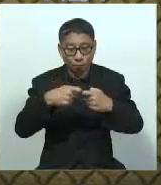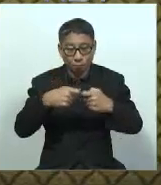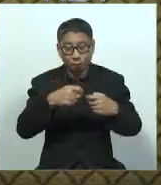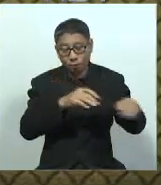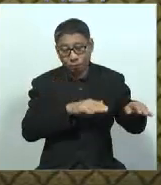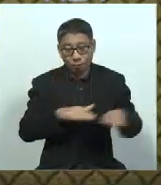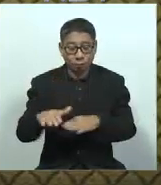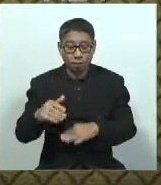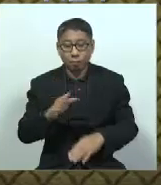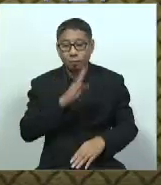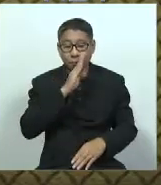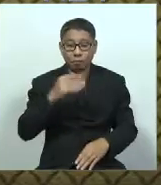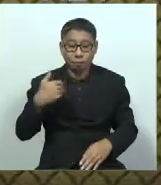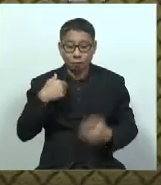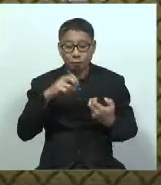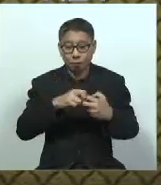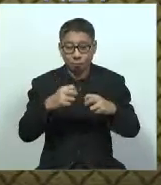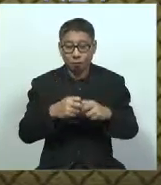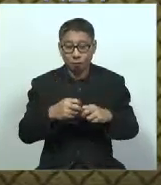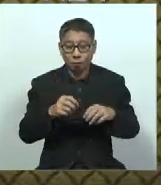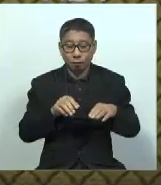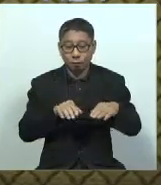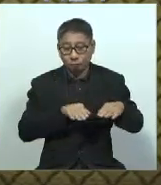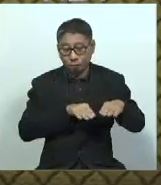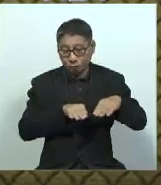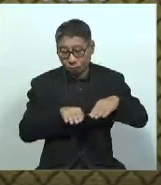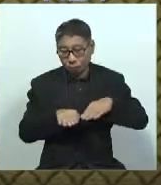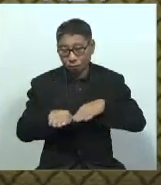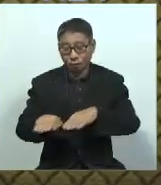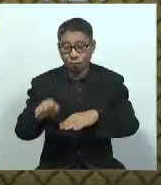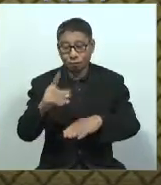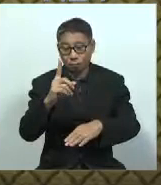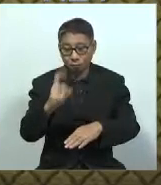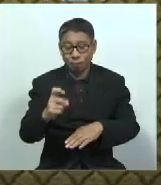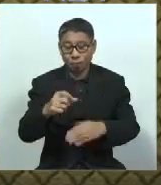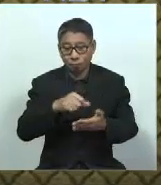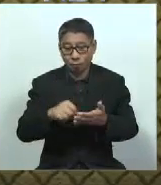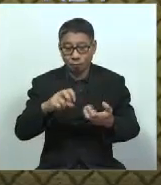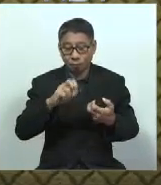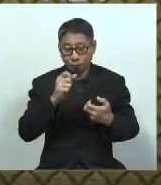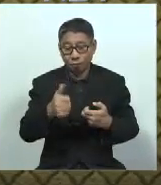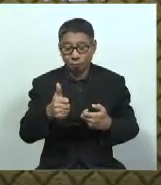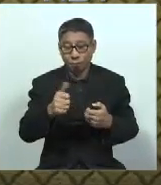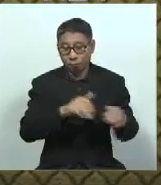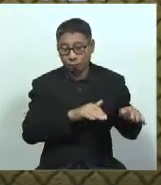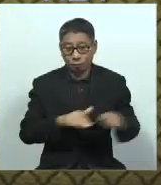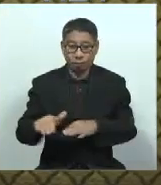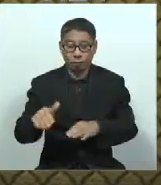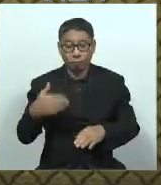ถ้ามันจะเกิดเหตุการณ์ขึ้นเขาก็เบี่ยงจราจรพร้อมถ้ารถตายรถเสียแก้ได้พร้อมผมต้องการให้ภารกิ